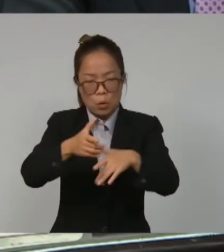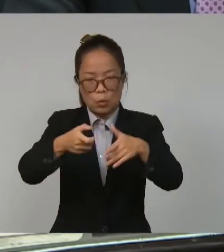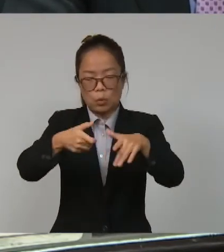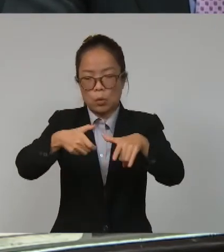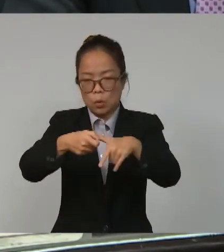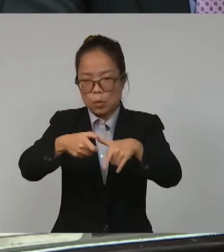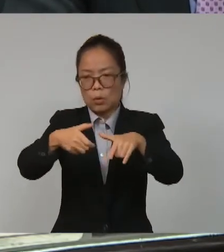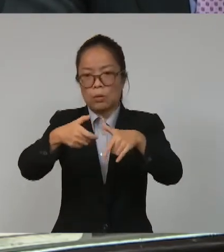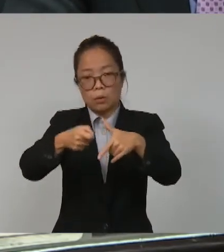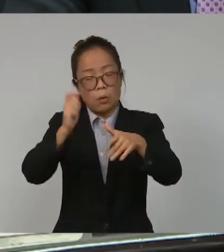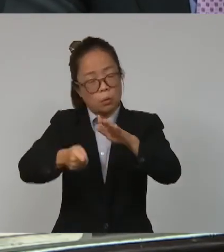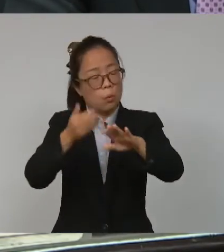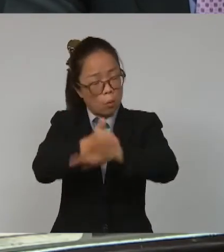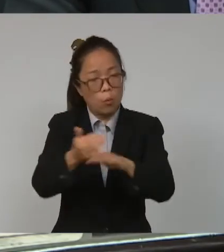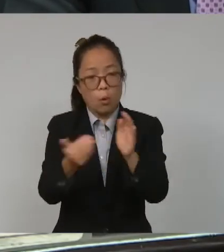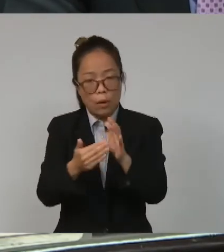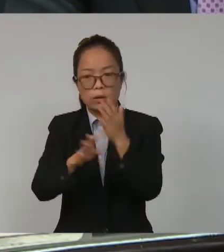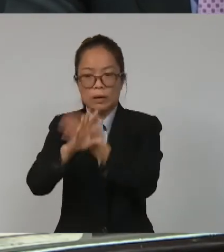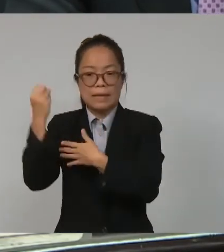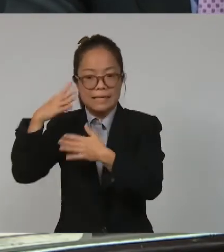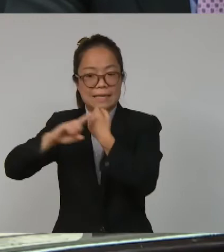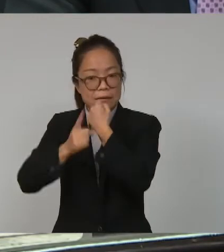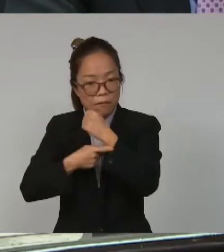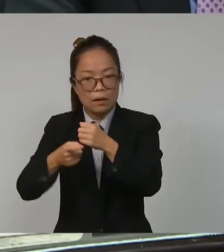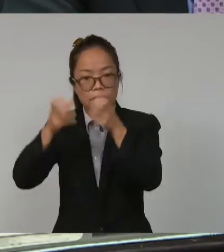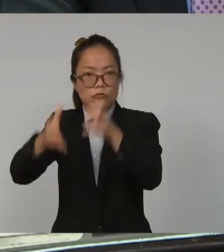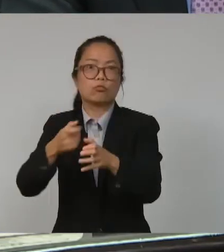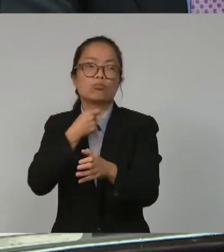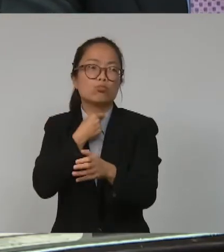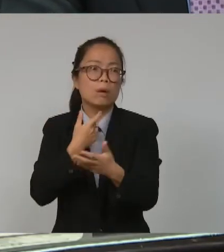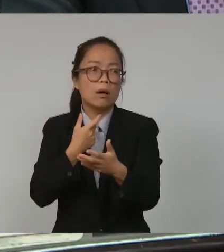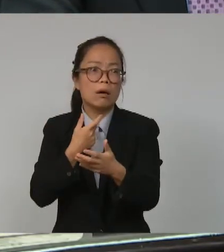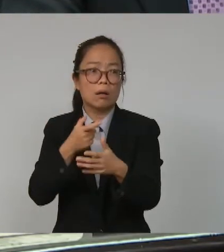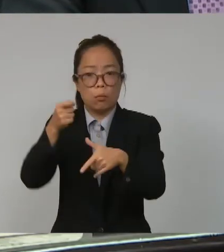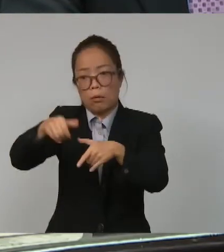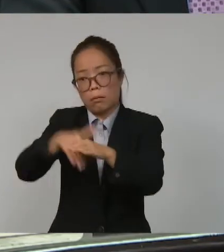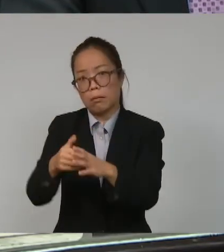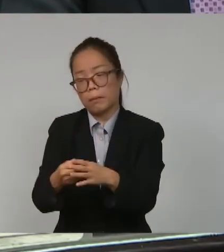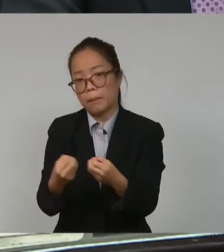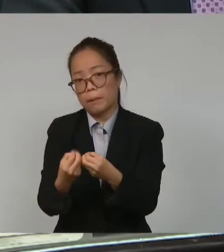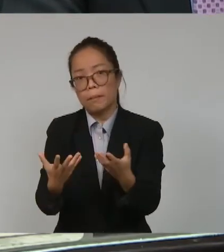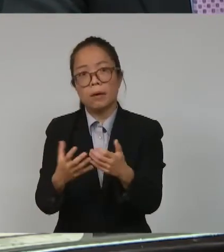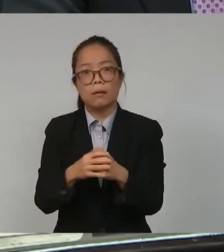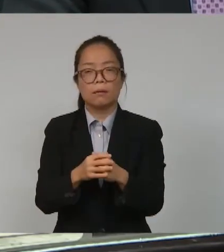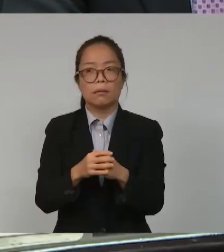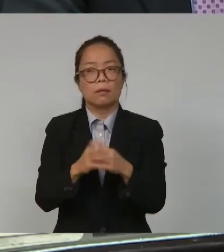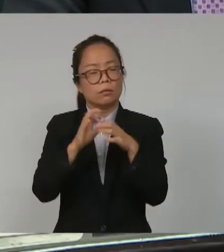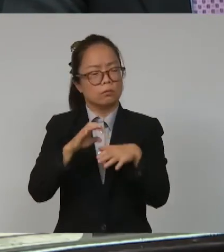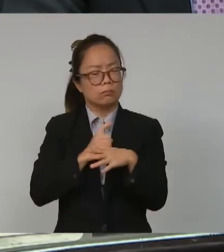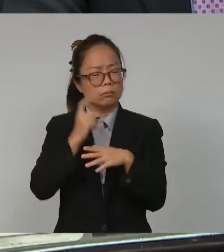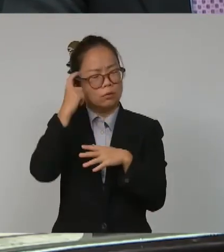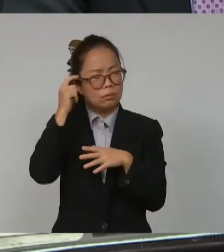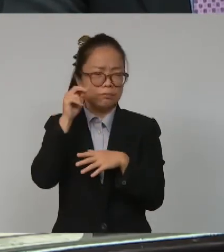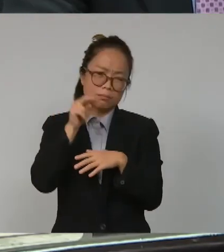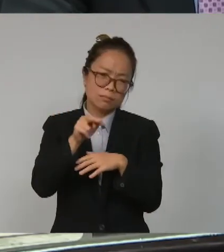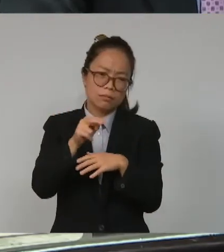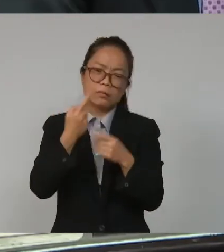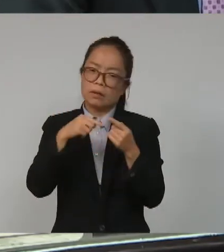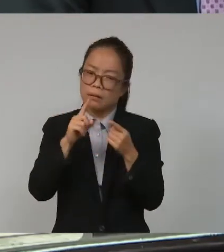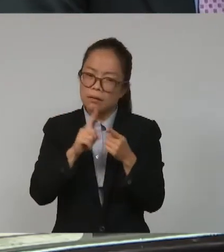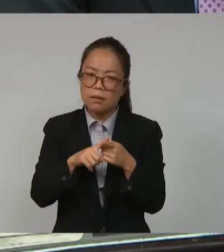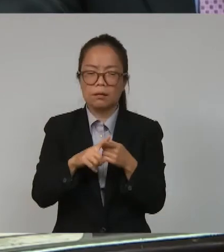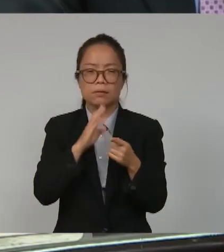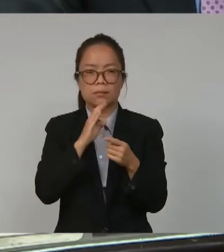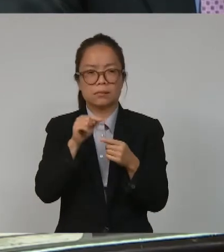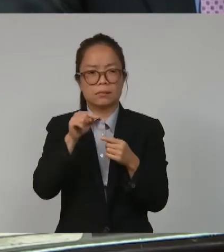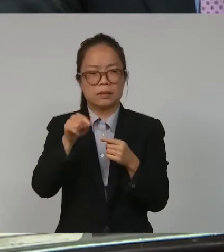要设定一个新的方式来执行这个公投啊，啊、哦，所以我觉得对我们来讲，应该是说